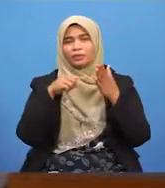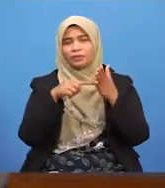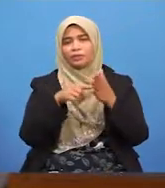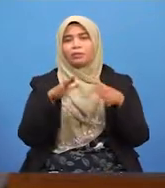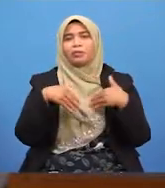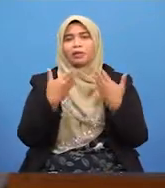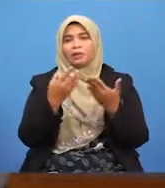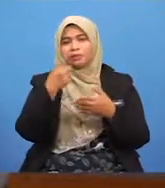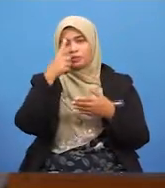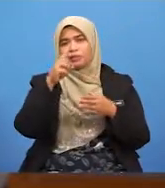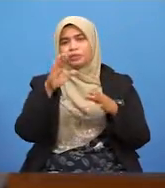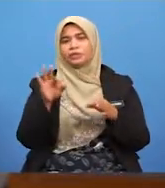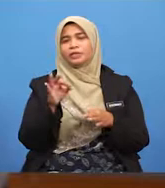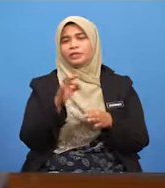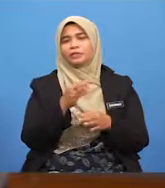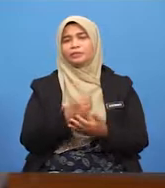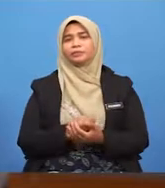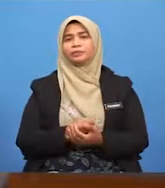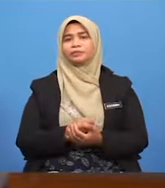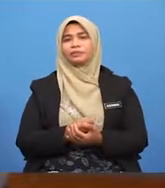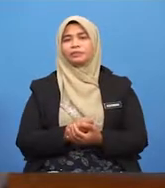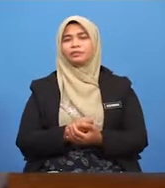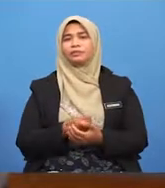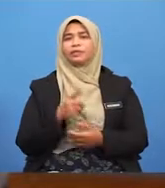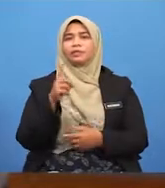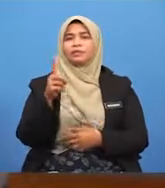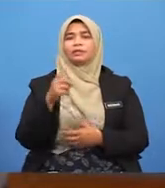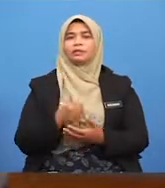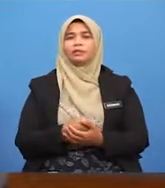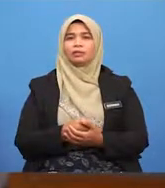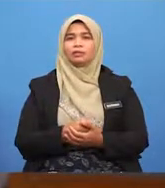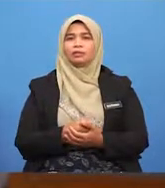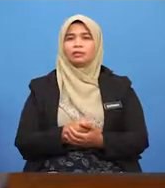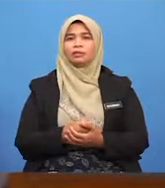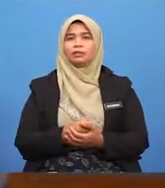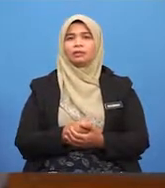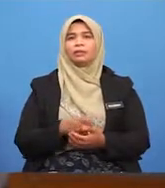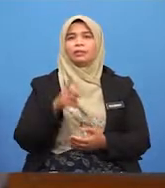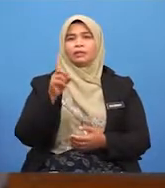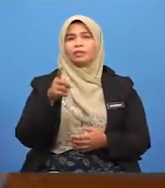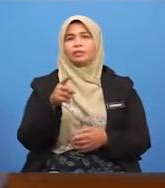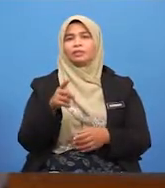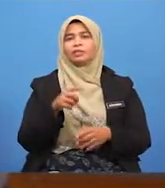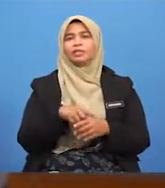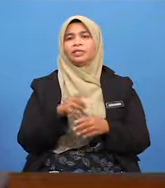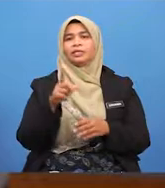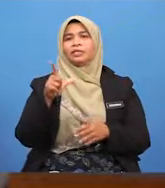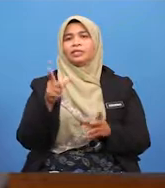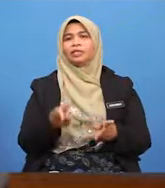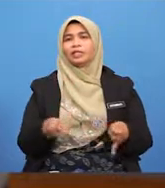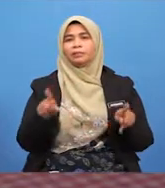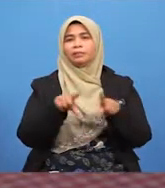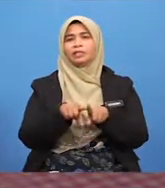cara untuk menjahit kocek yang pertama kocek perlu dilipat